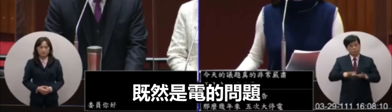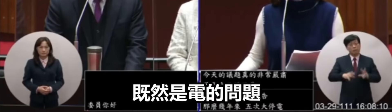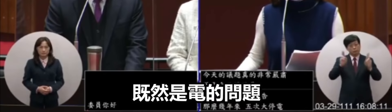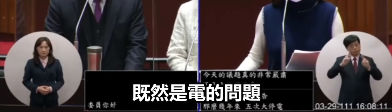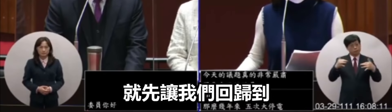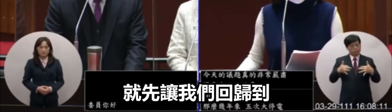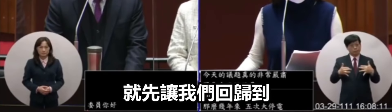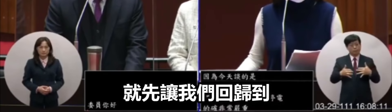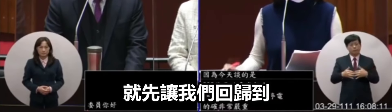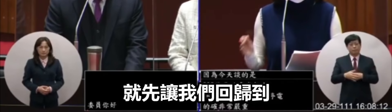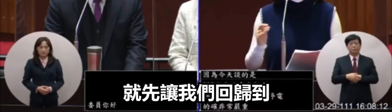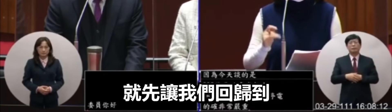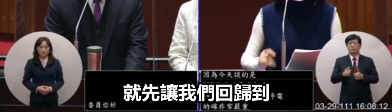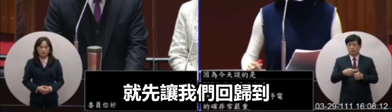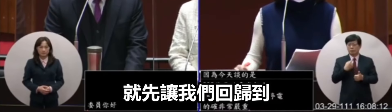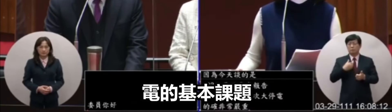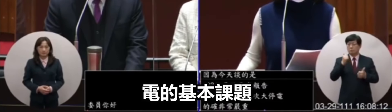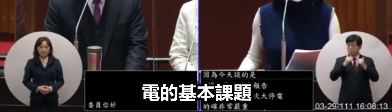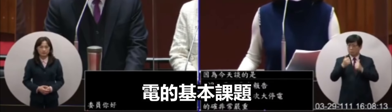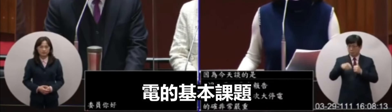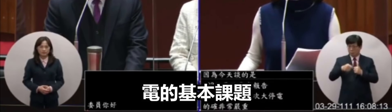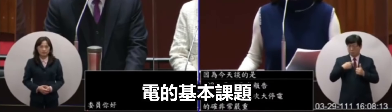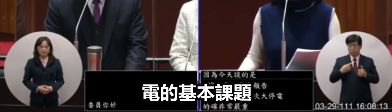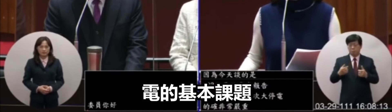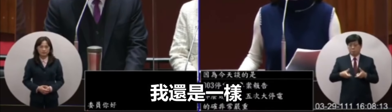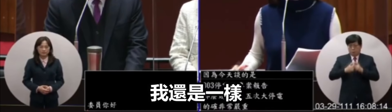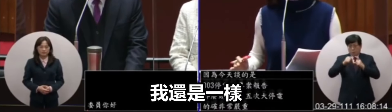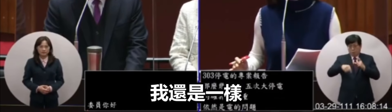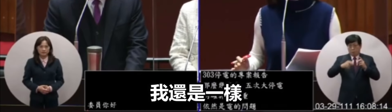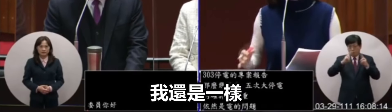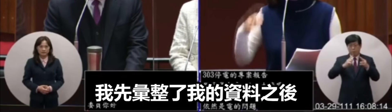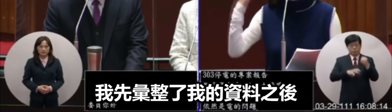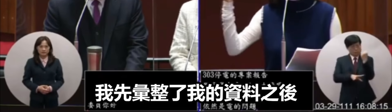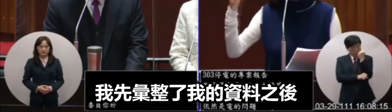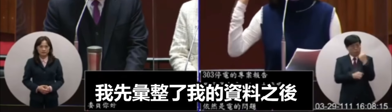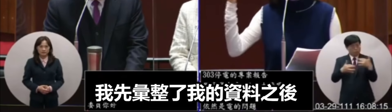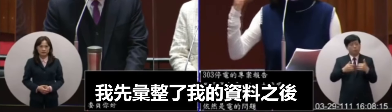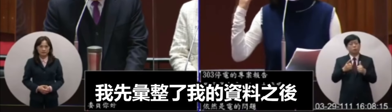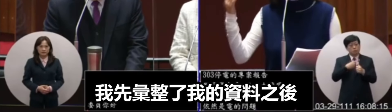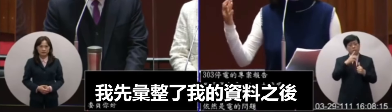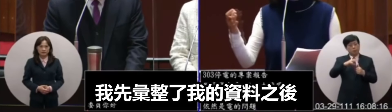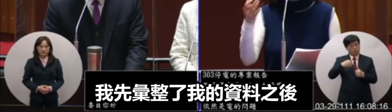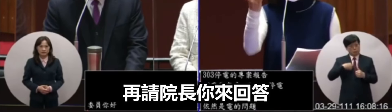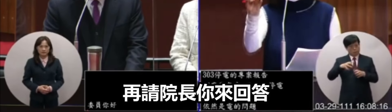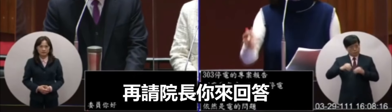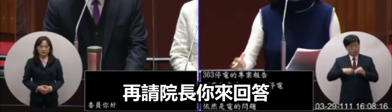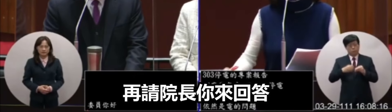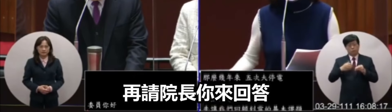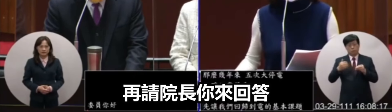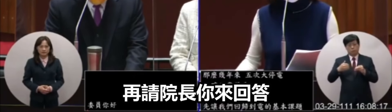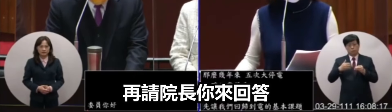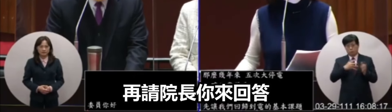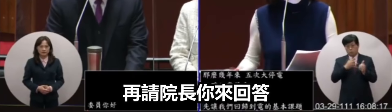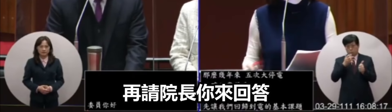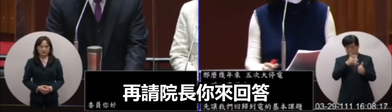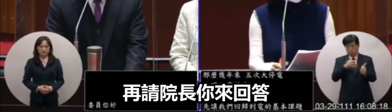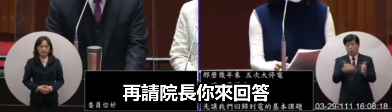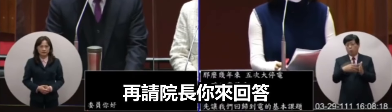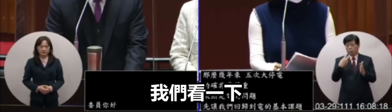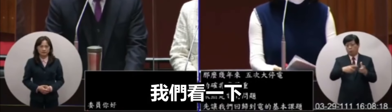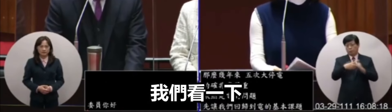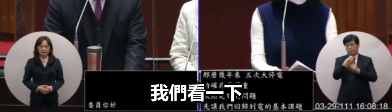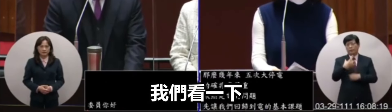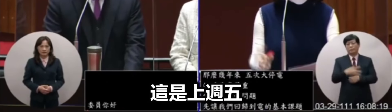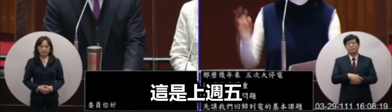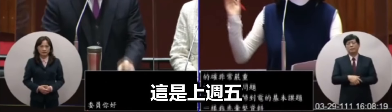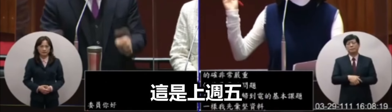问题呢，就先让我们回归到电的基本课题。我还是一样，我先汇整了我的资料之后，再请院长你来回答哈。